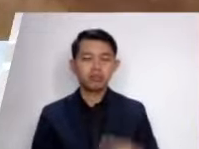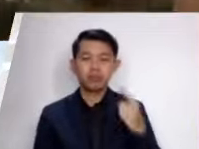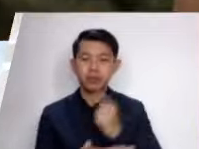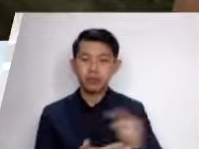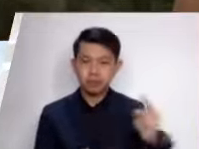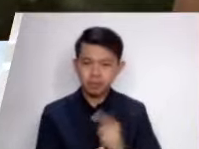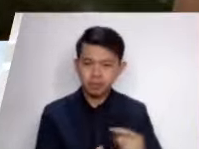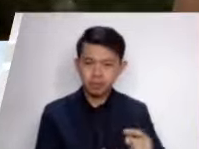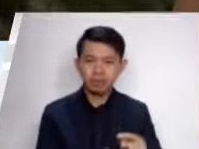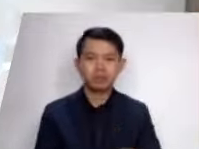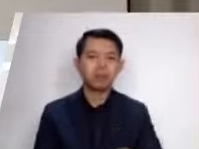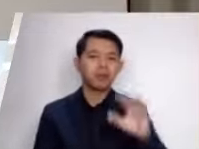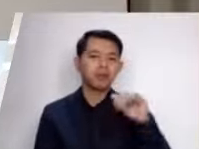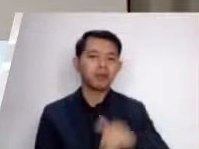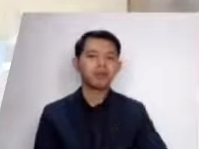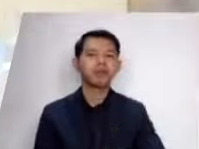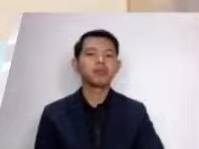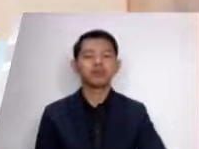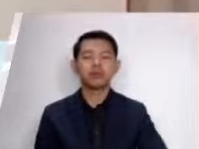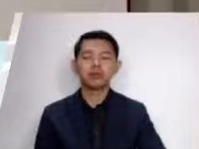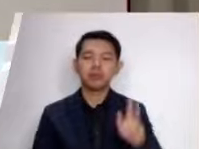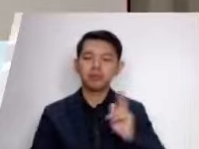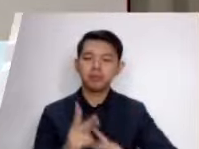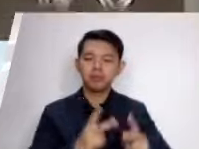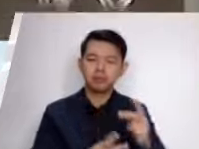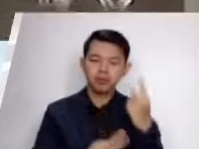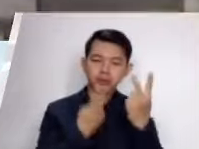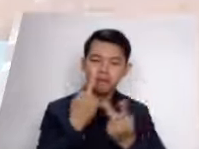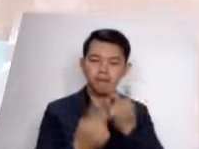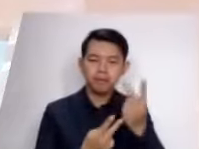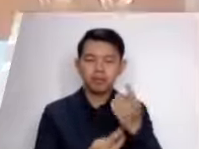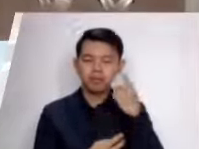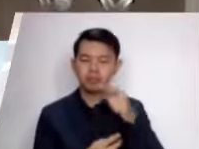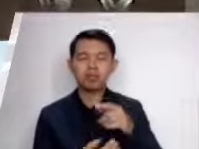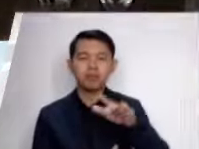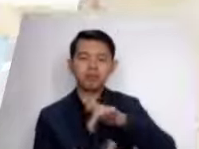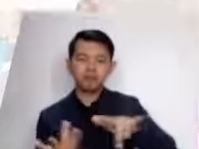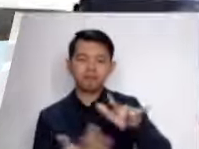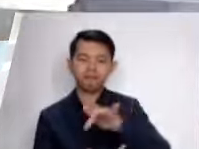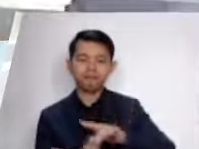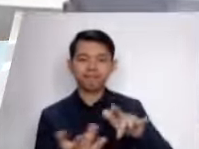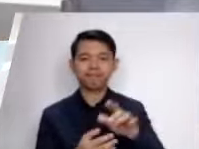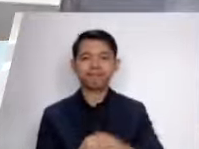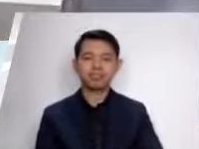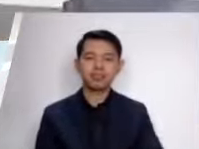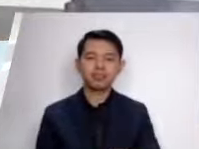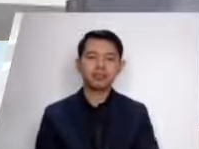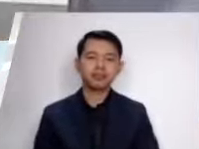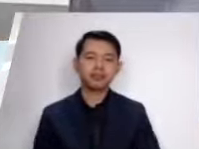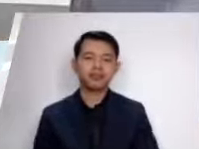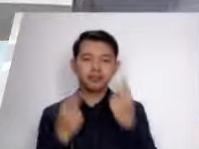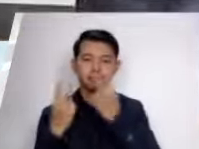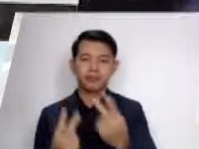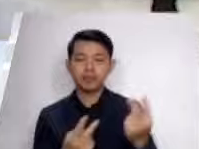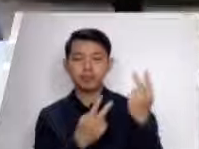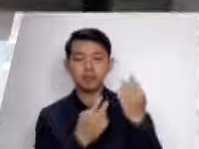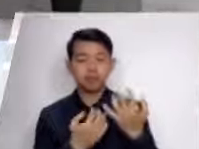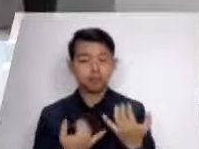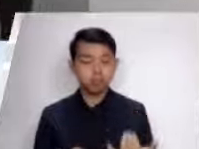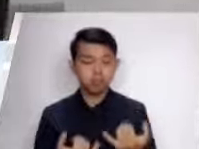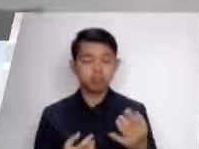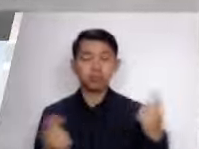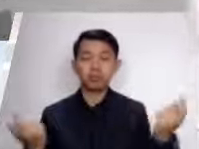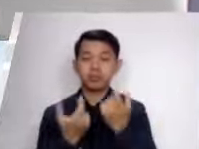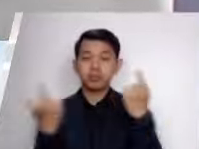mamasyal at mapathrowback. At simula June 12 o sa pagdiriwang ng Araw ng Kalayaan, magkakaroon ng bagong atraksyon